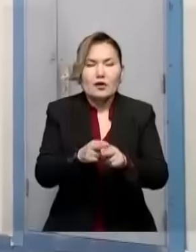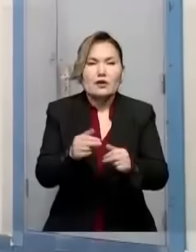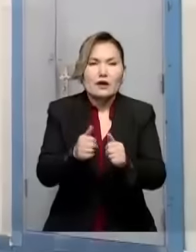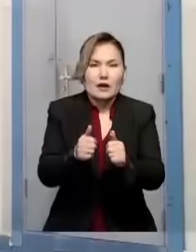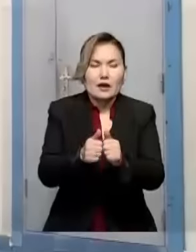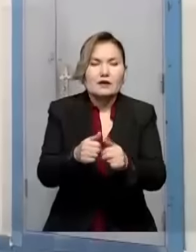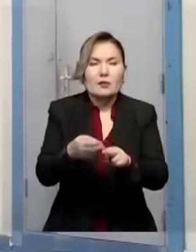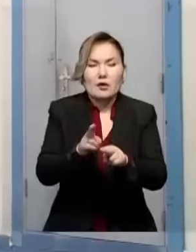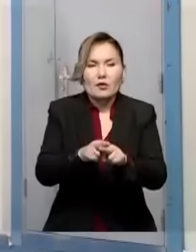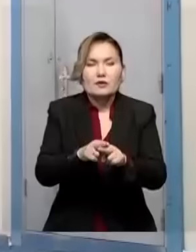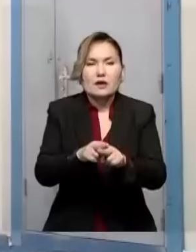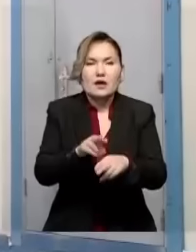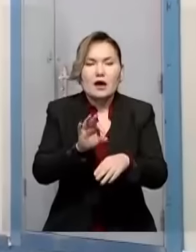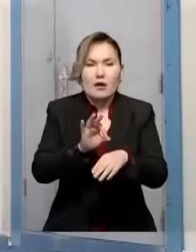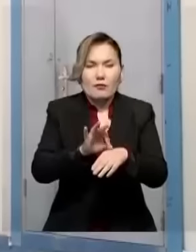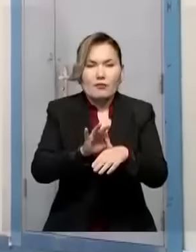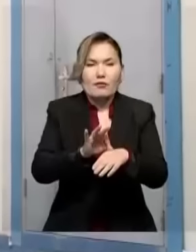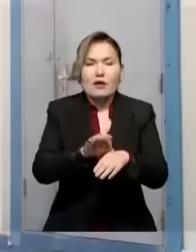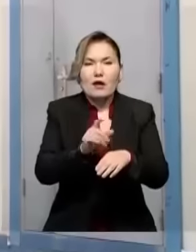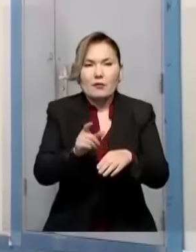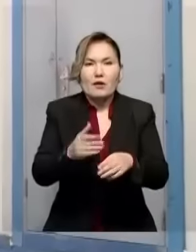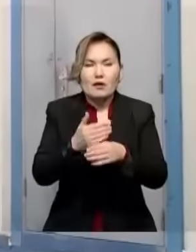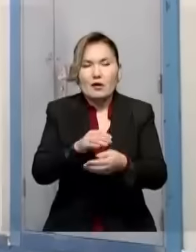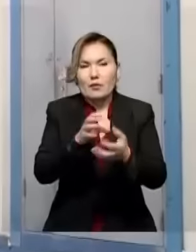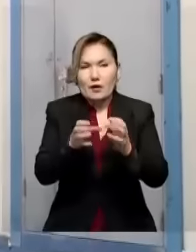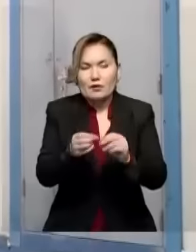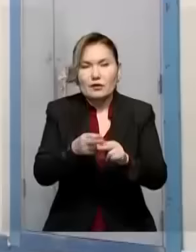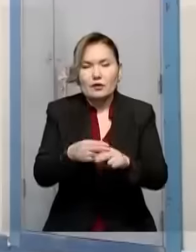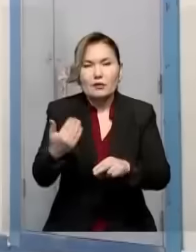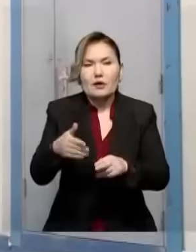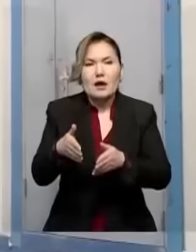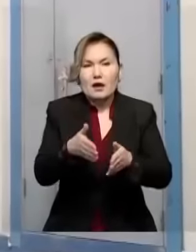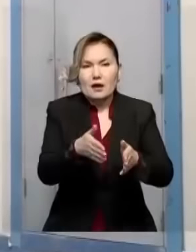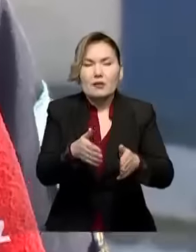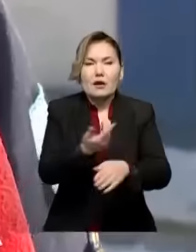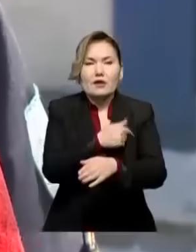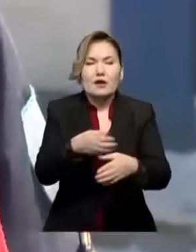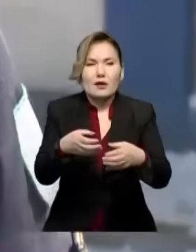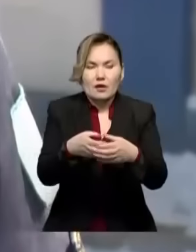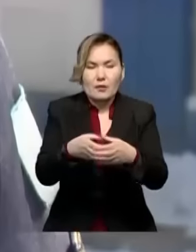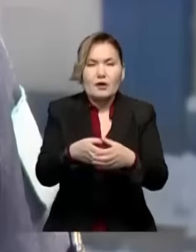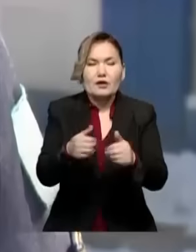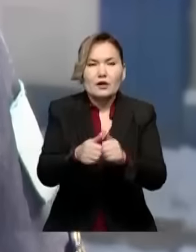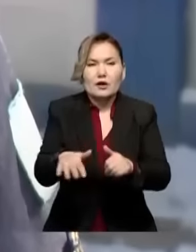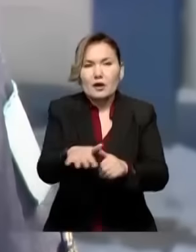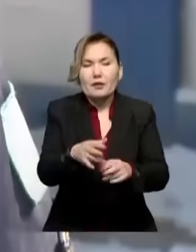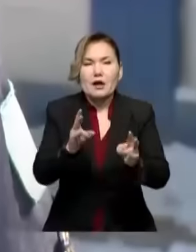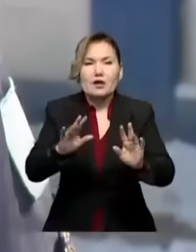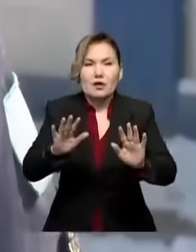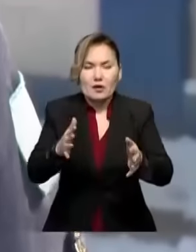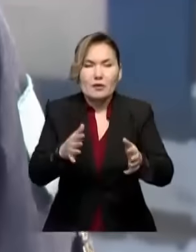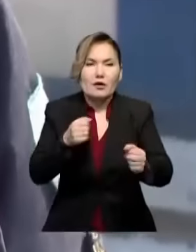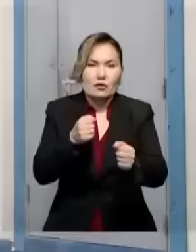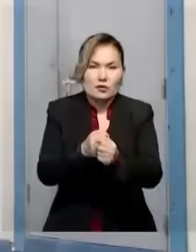құрылып, жолдың екі бөлікке бөлінуіне байланысты кейбір трассалық медициналық пункттердің орналасқан жерінде жол көлігі оқиғасы